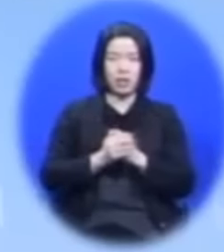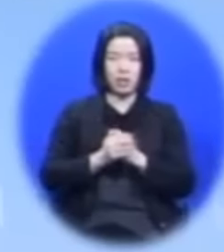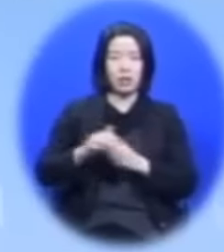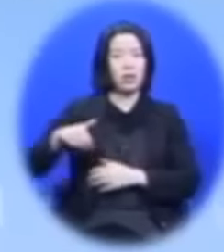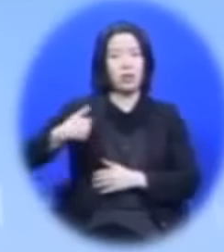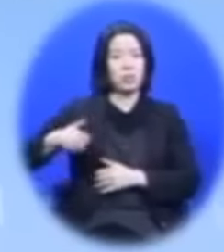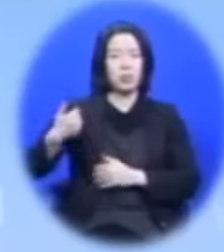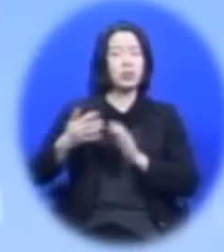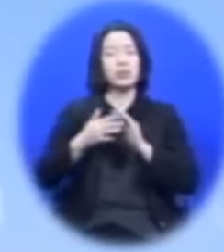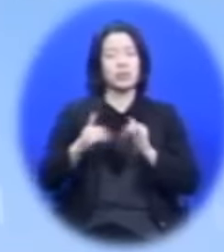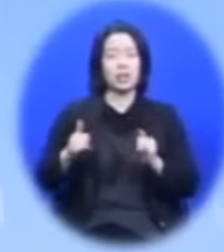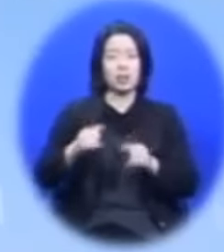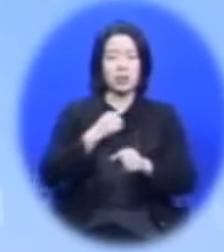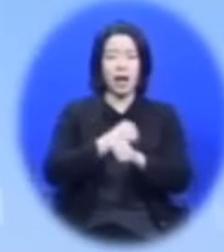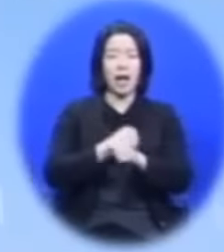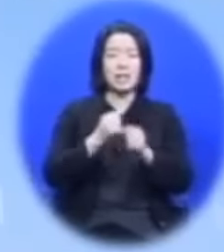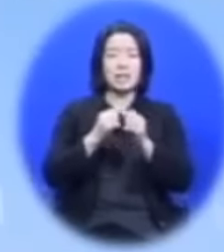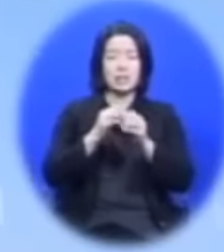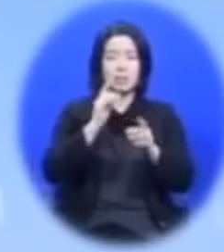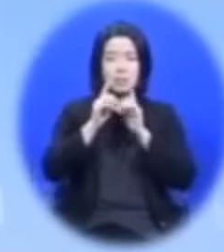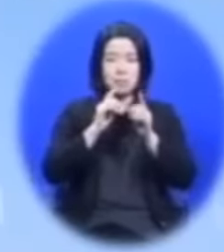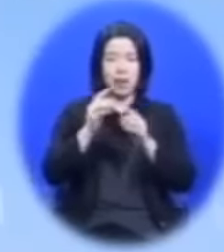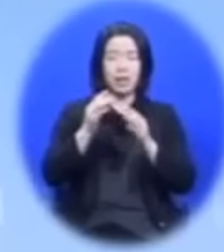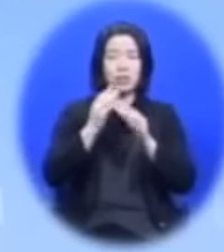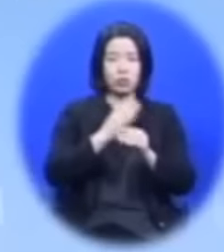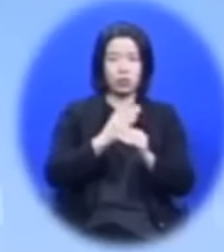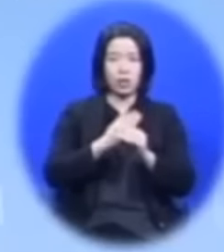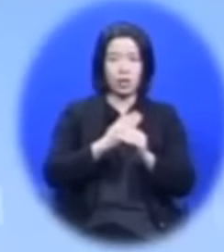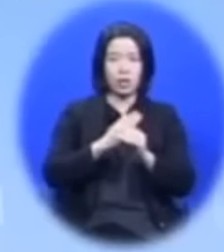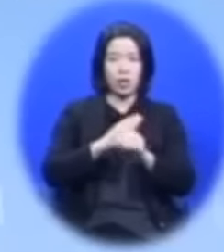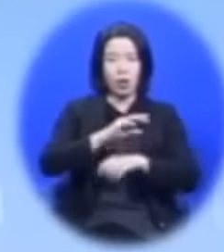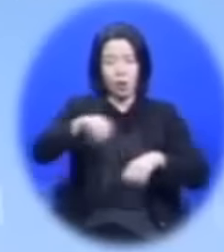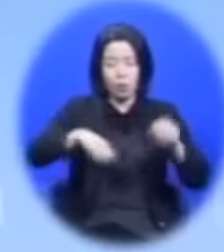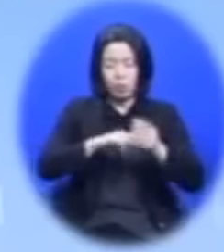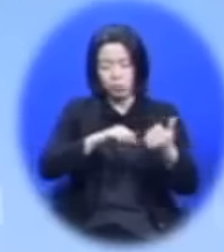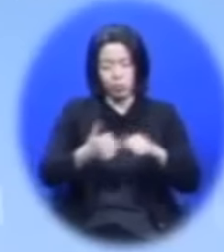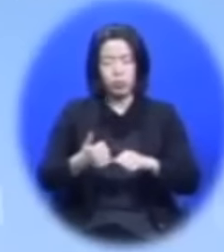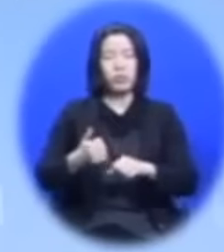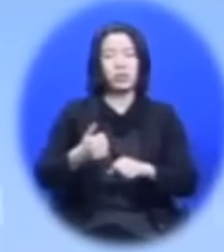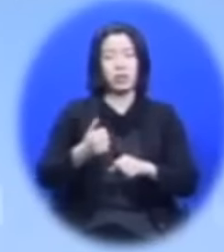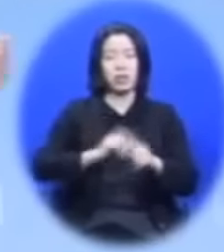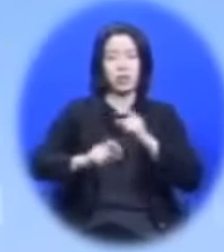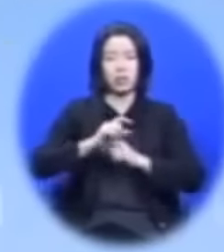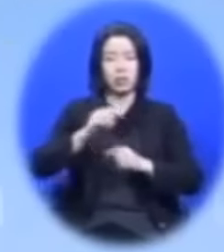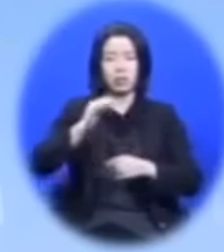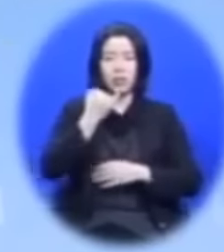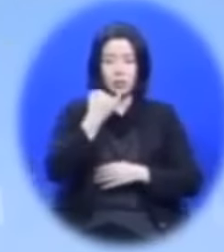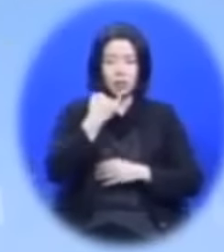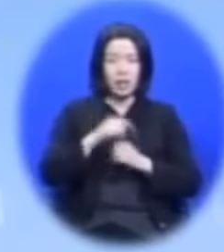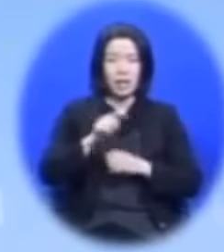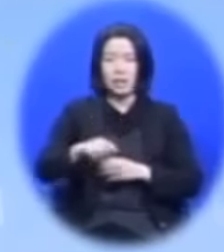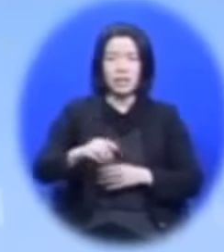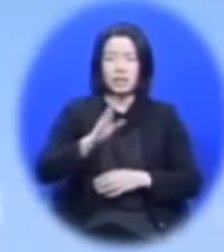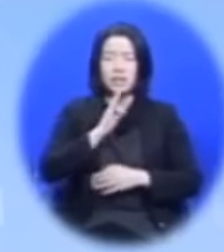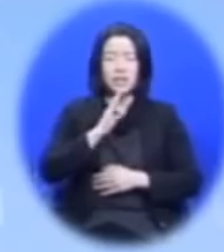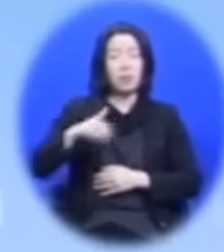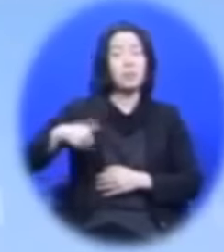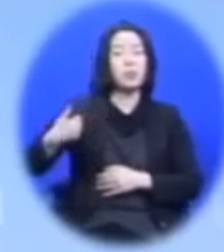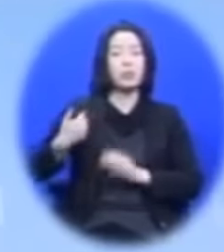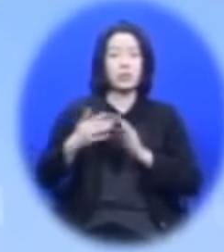모르는 사람들이 하는 이야기 중에 차라리 죽는 게 낫다. 이건 진짜 모르는 사람이 하는